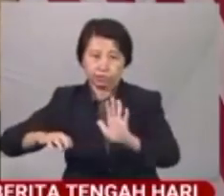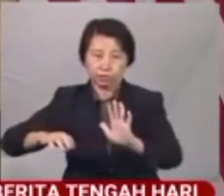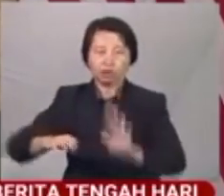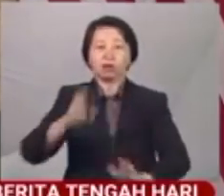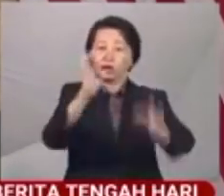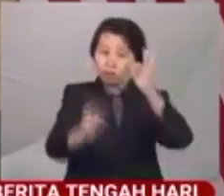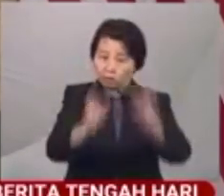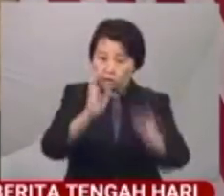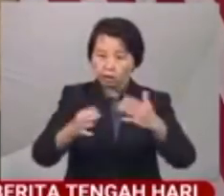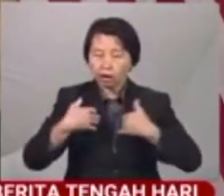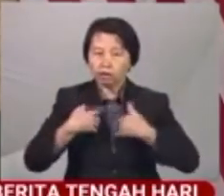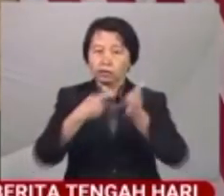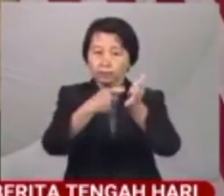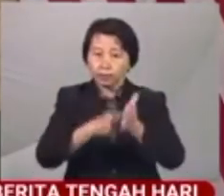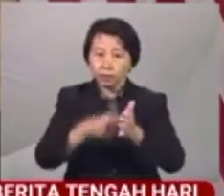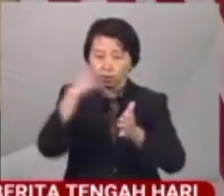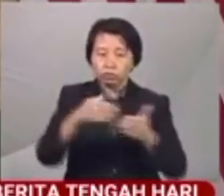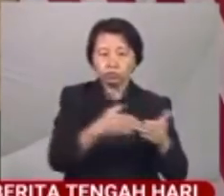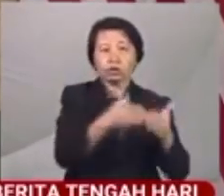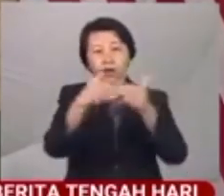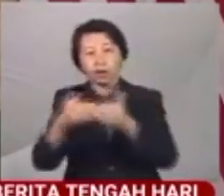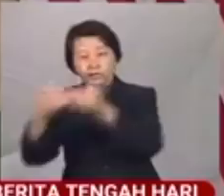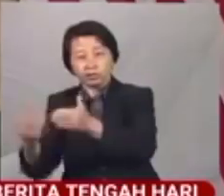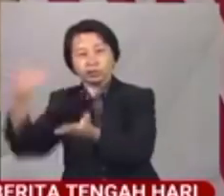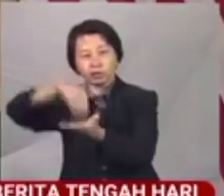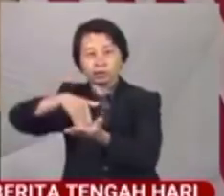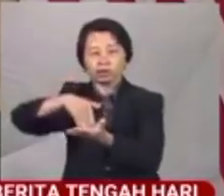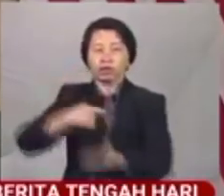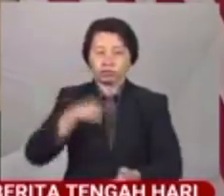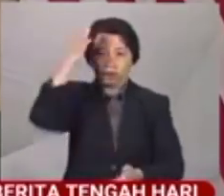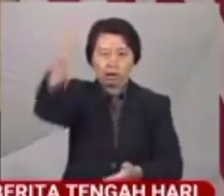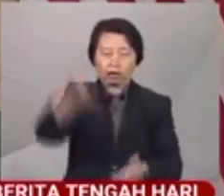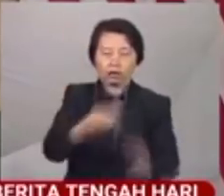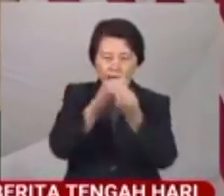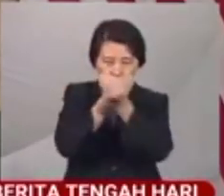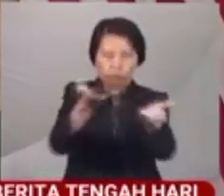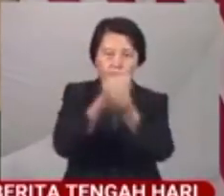Hai jika ada keperluan untuk dilanjutkan lagi seakan membuat pengumuman mengenai nya